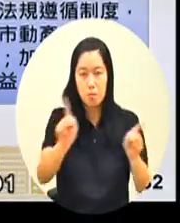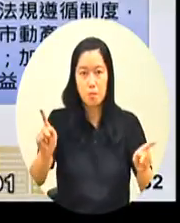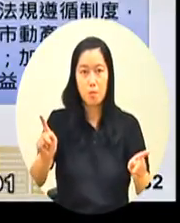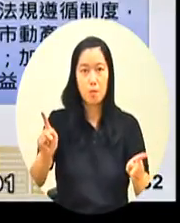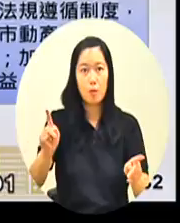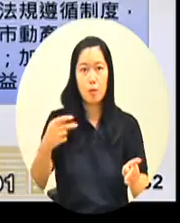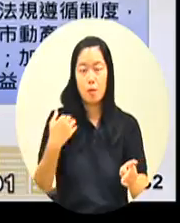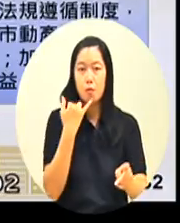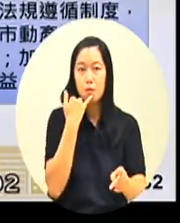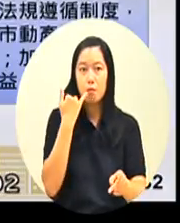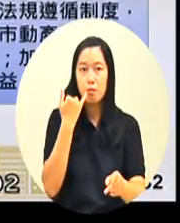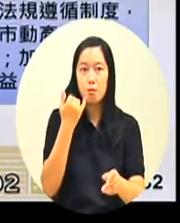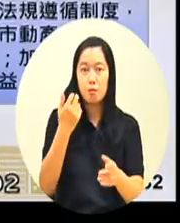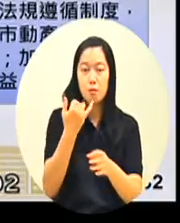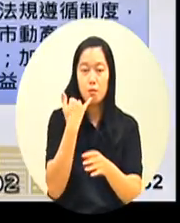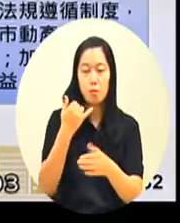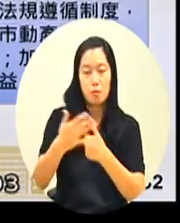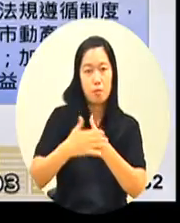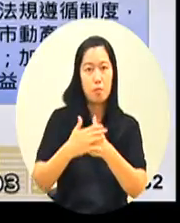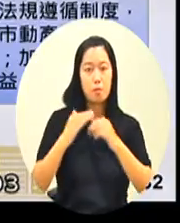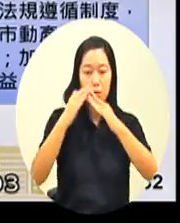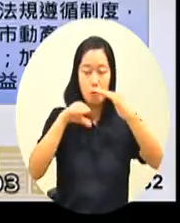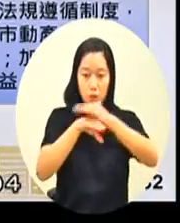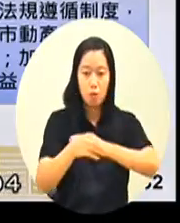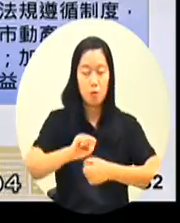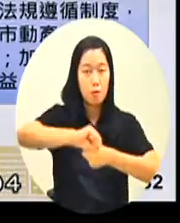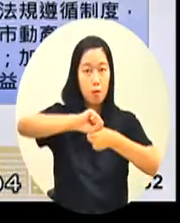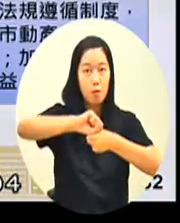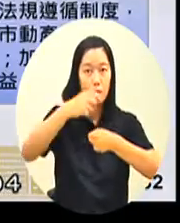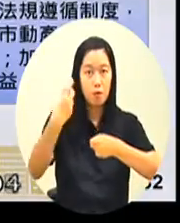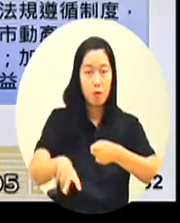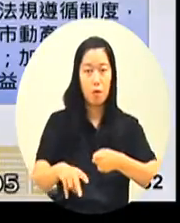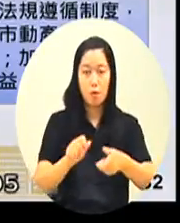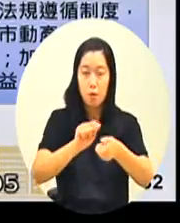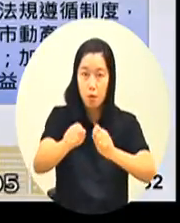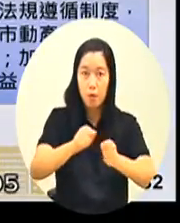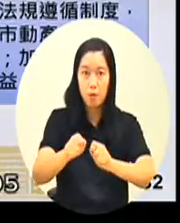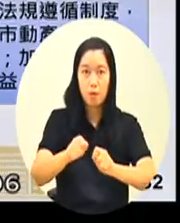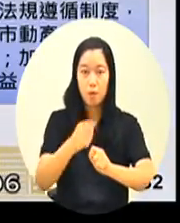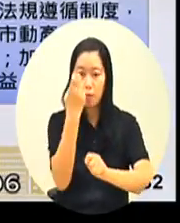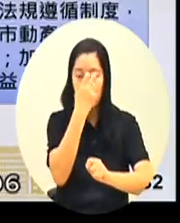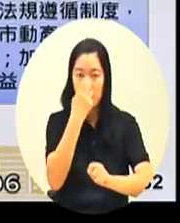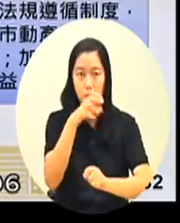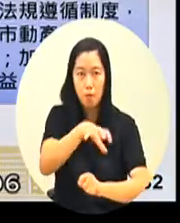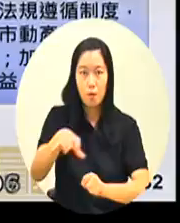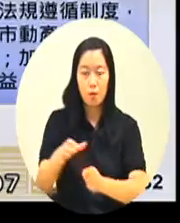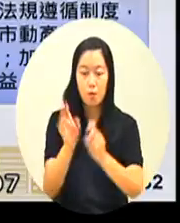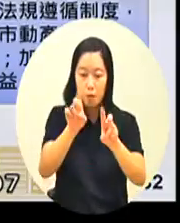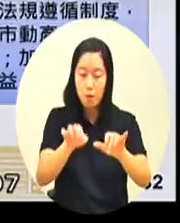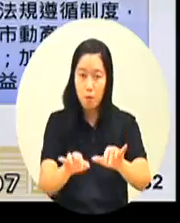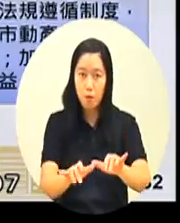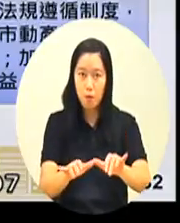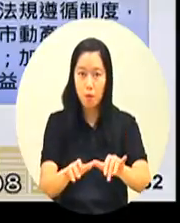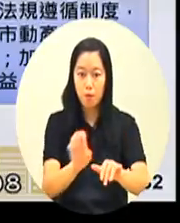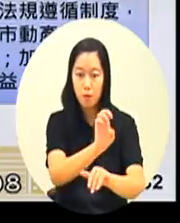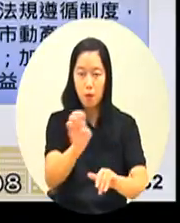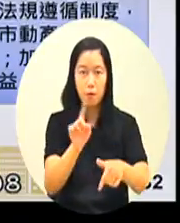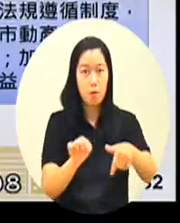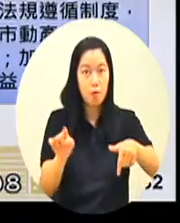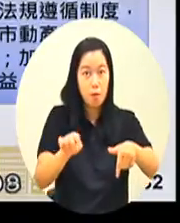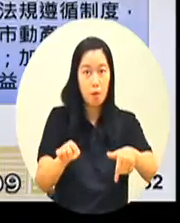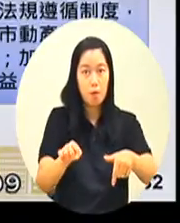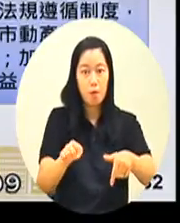率，来增益库收，还有一些税监的医化功能，就电脑的医化功能，我们更续来推